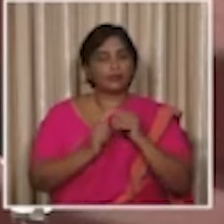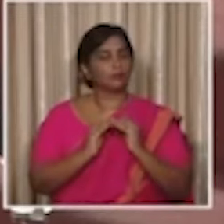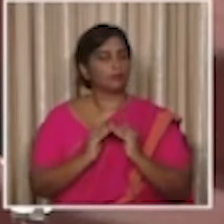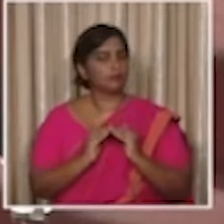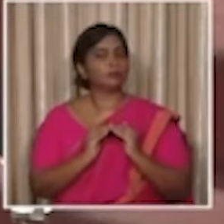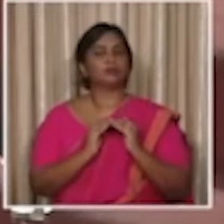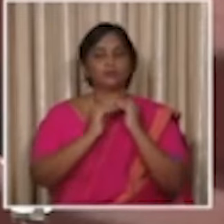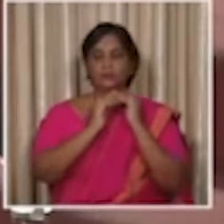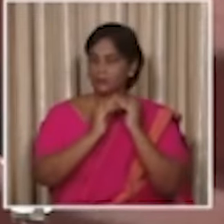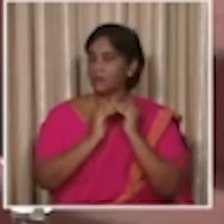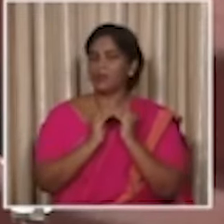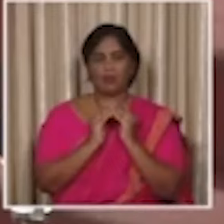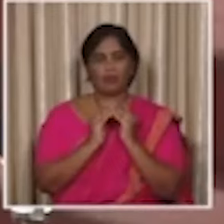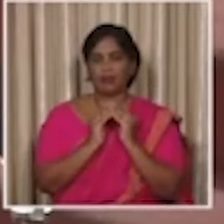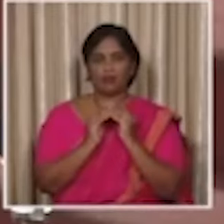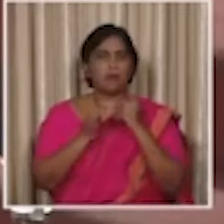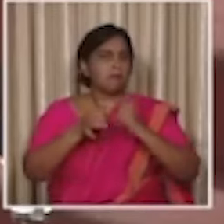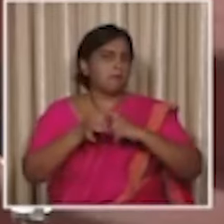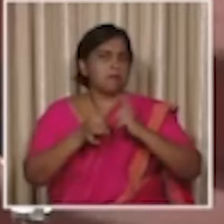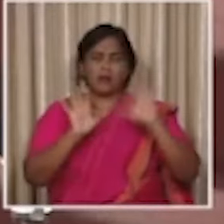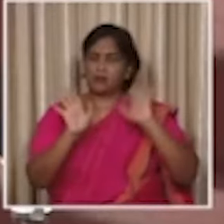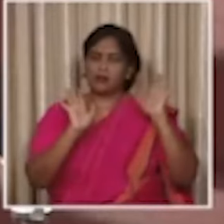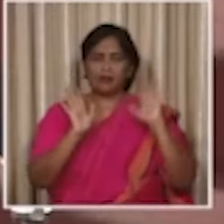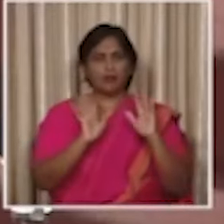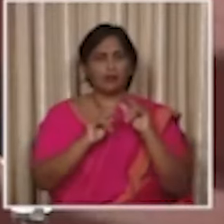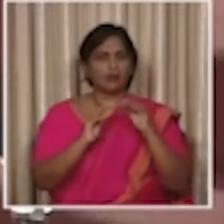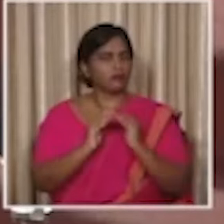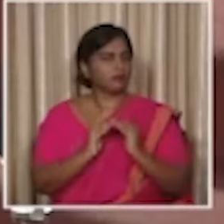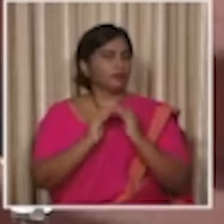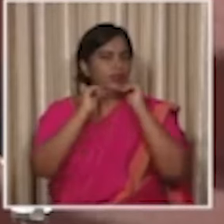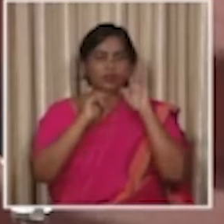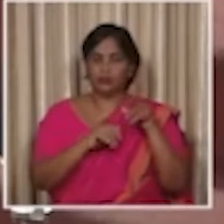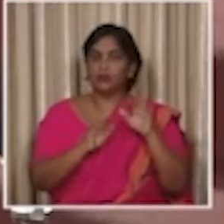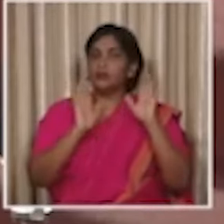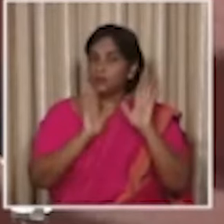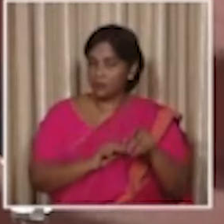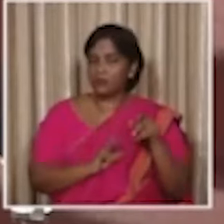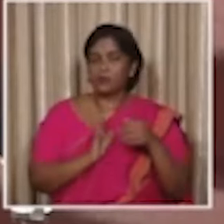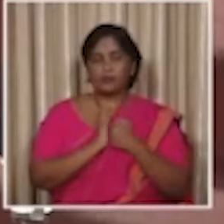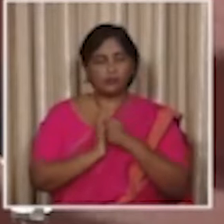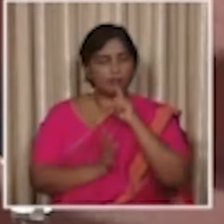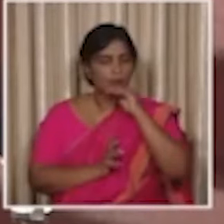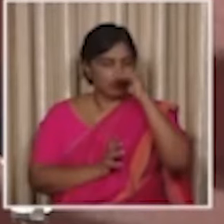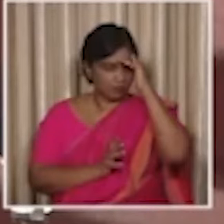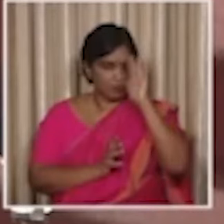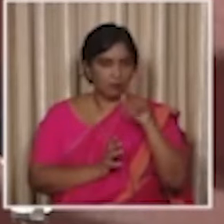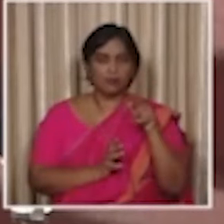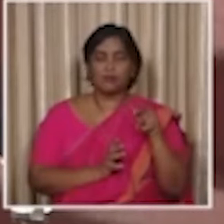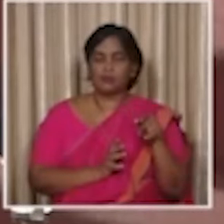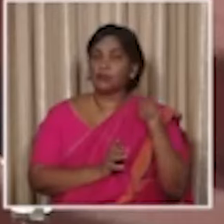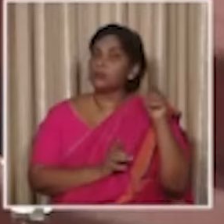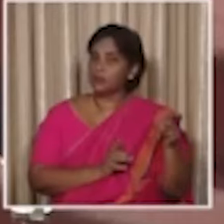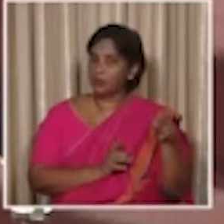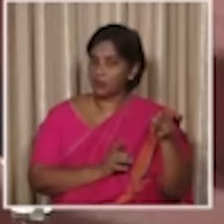वुना एके किसीम कौरवत् एक प्रश्न कलित नै एक यम किसी प्रवर्धन कहतु ना नमूत गरु कथानायक तुमनी